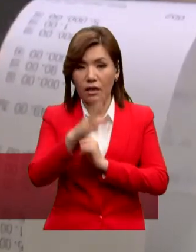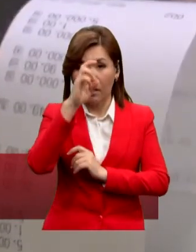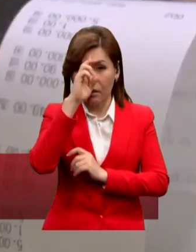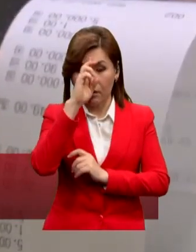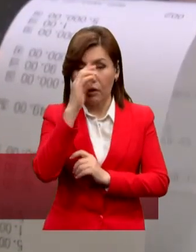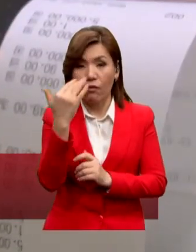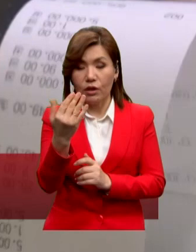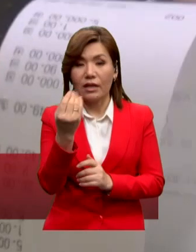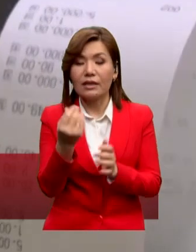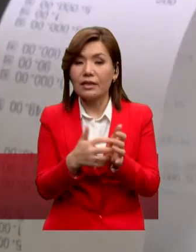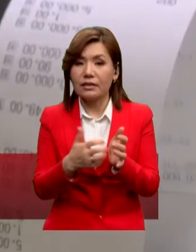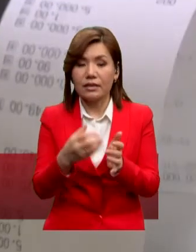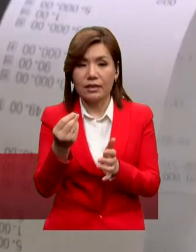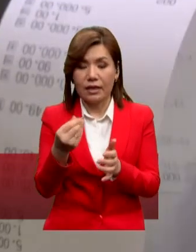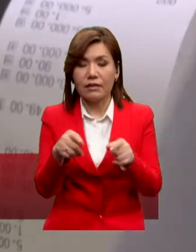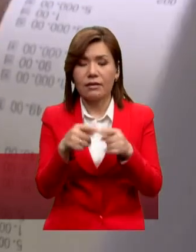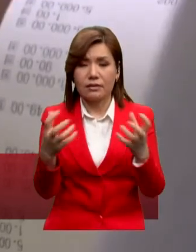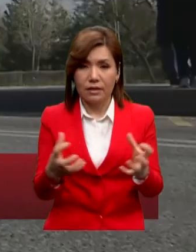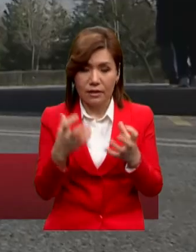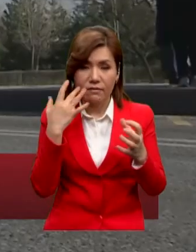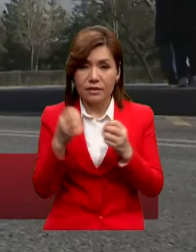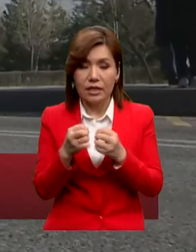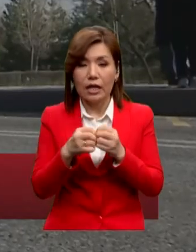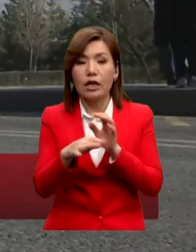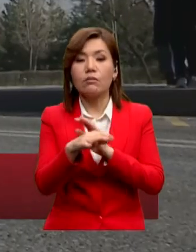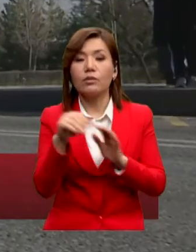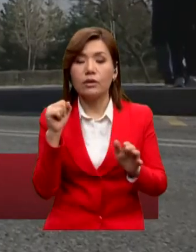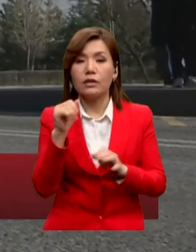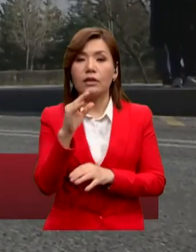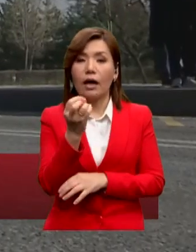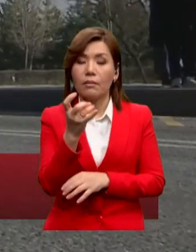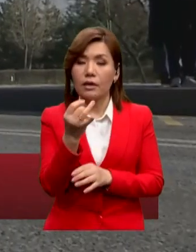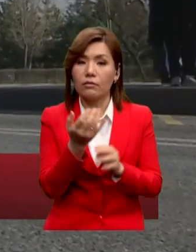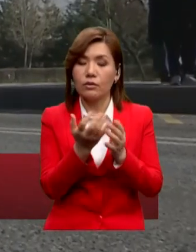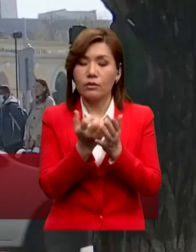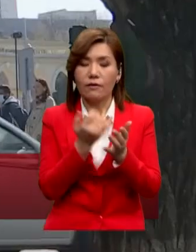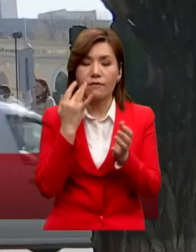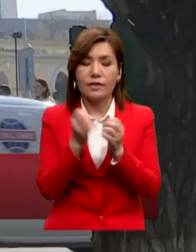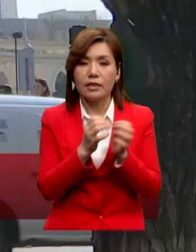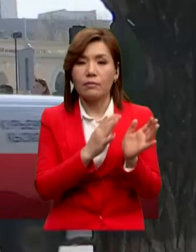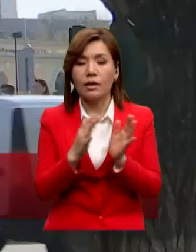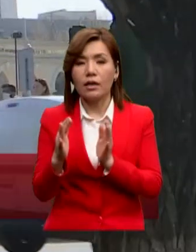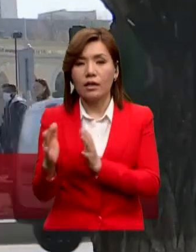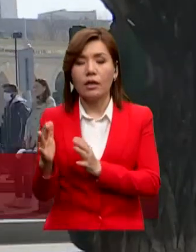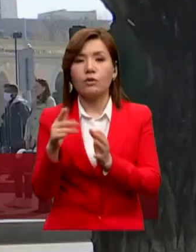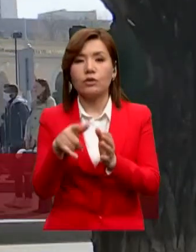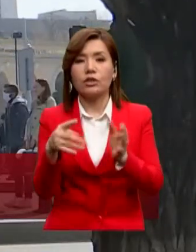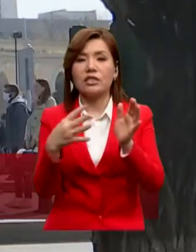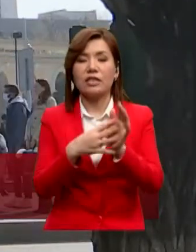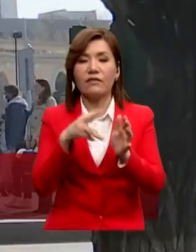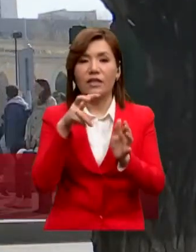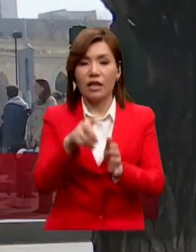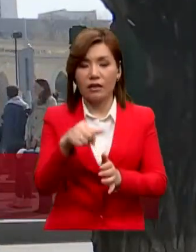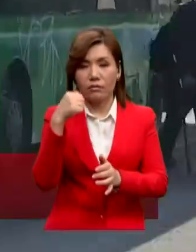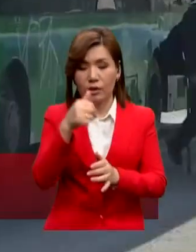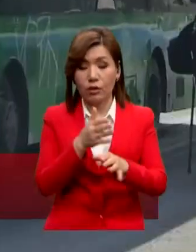государства. Дефицит бюджета все еще сохраняется, и изъятия из национальной копилки происходят регулярно на протяжении почти 9 лет